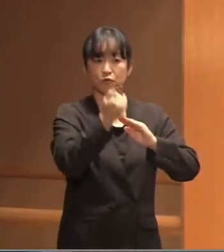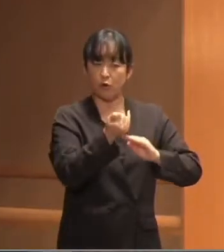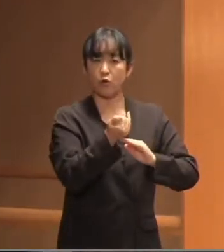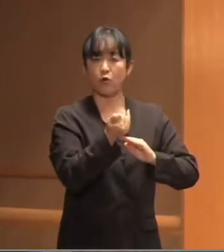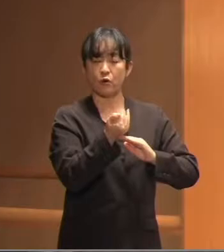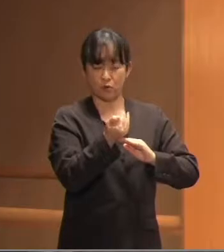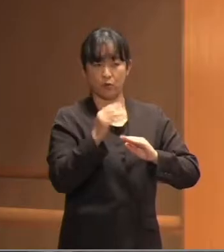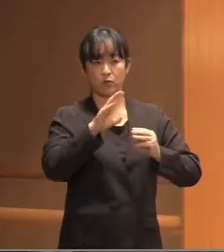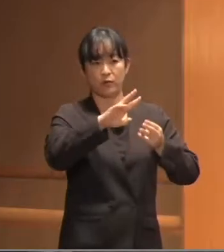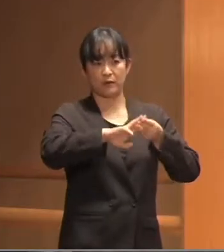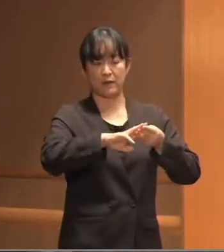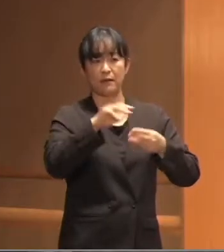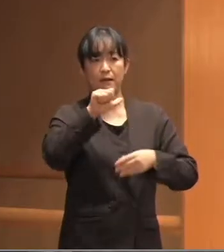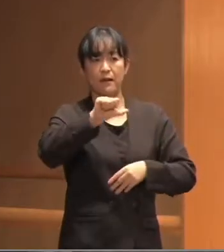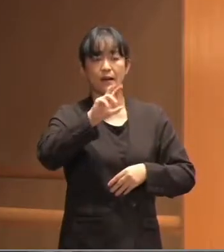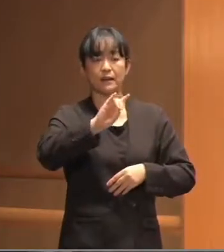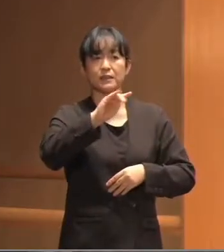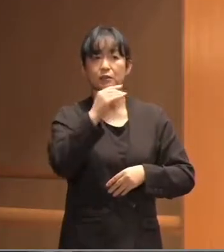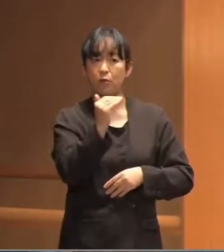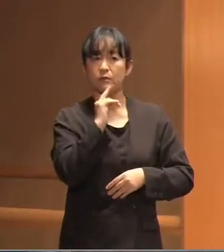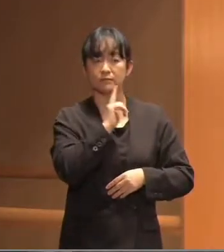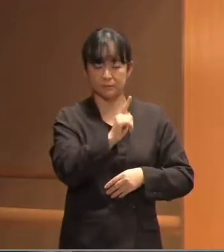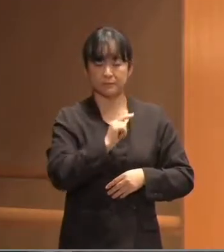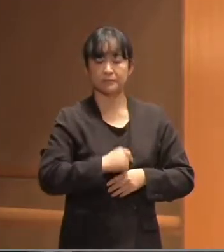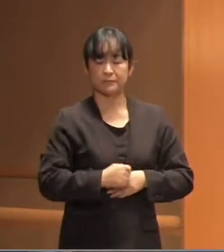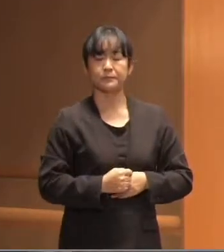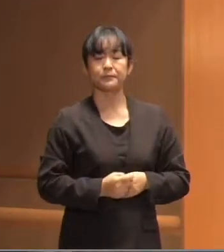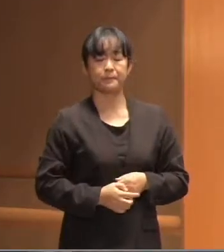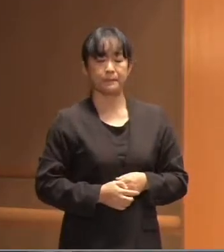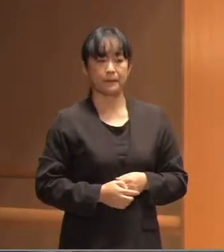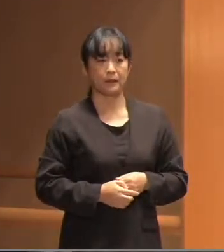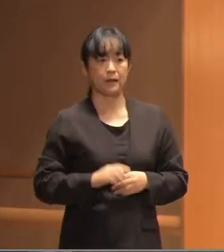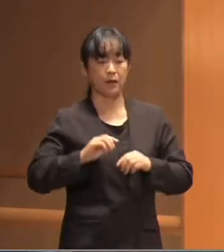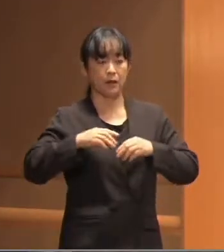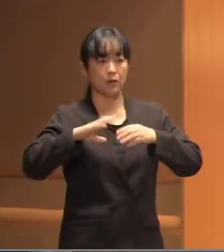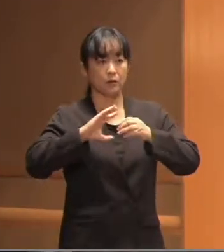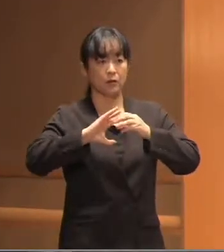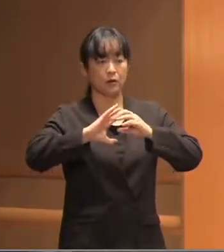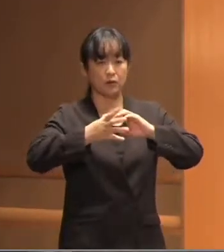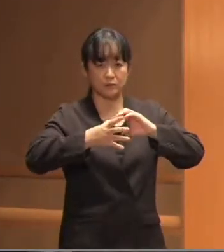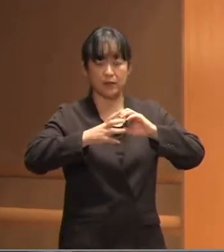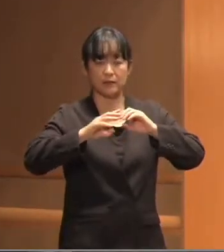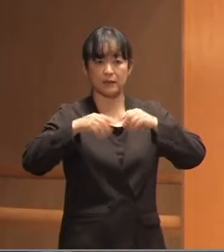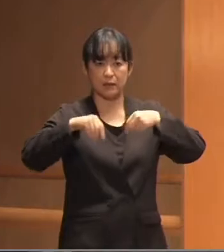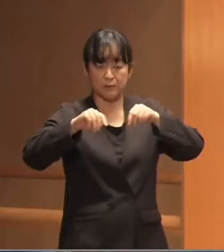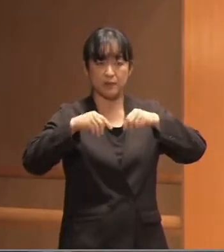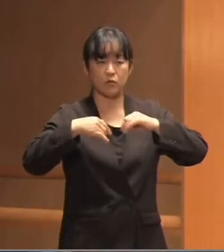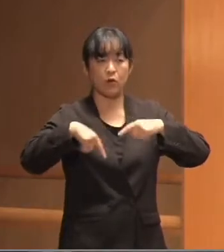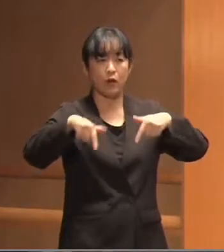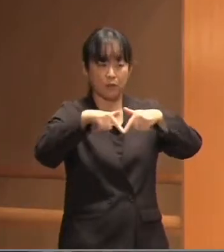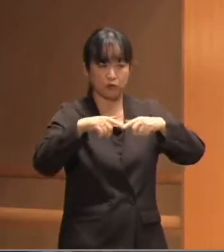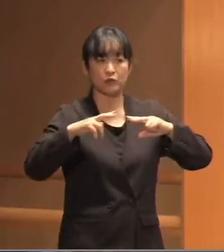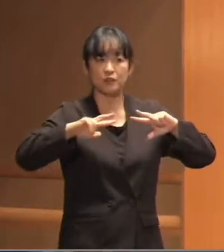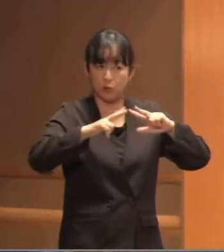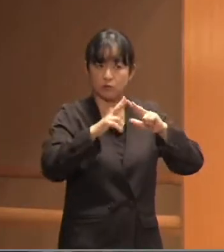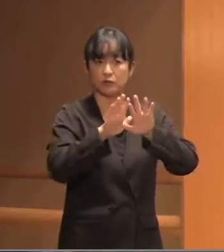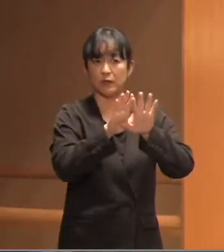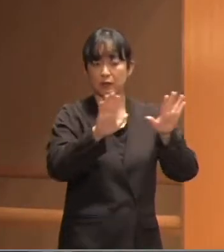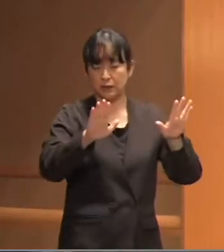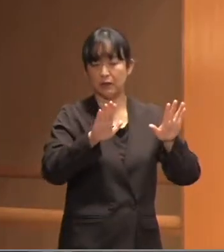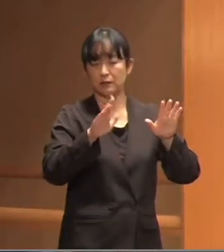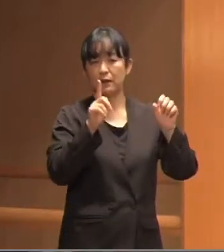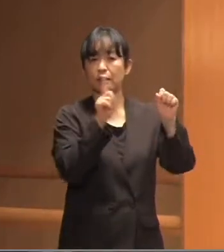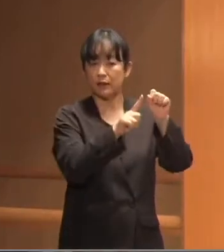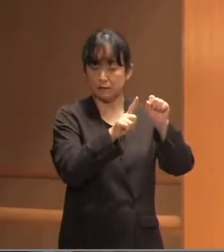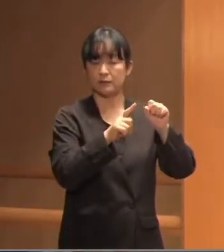ございます。豊田国際紙フォーラムのシンポジウムの開催にあたりまして、一言ご挨拶を申し上